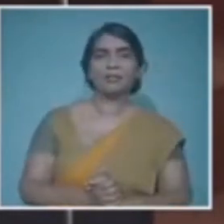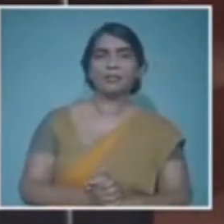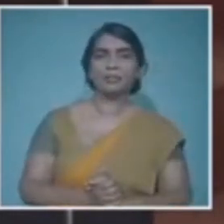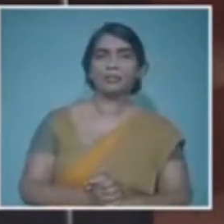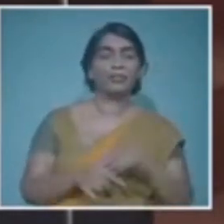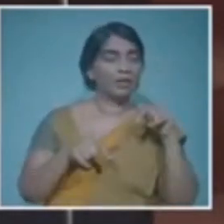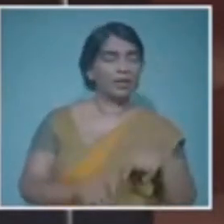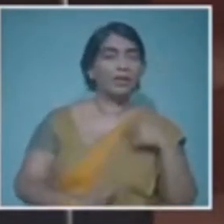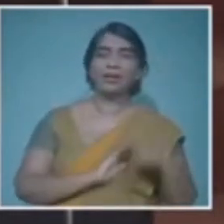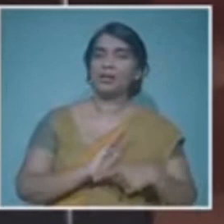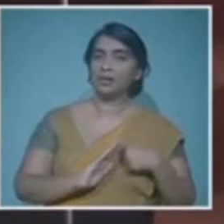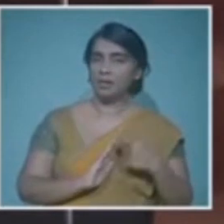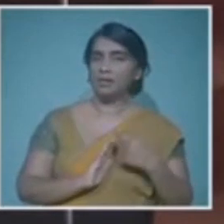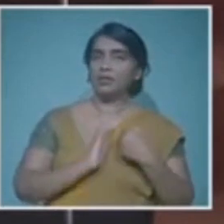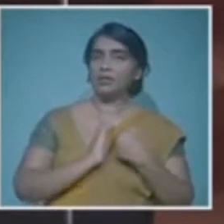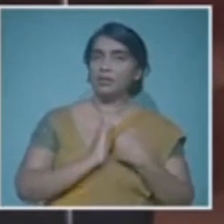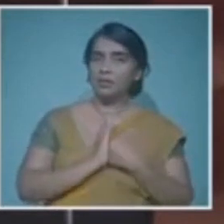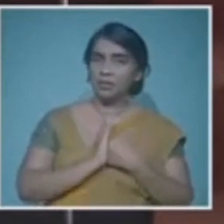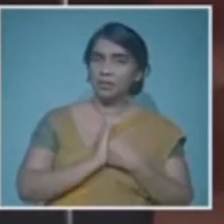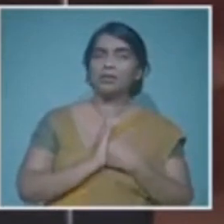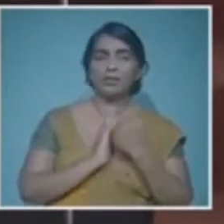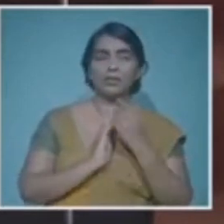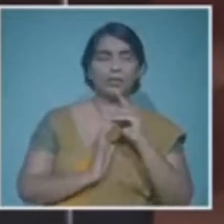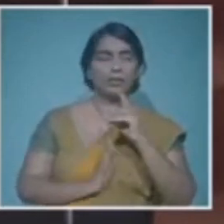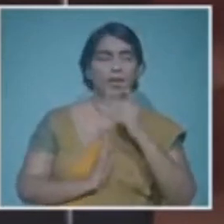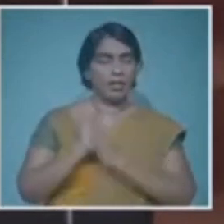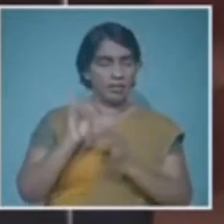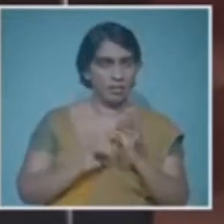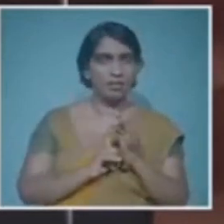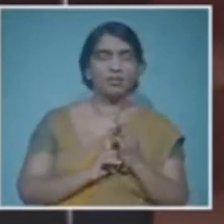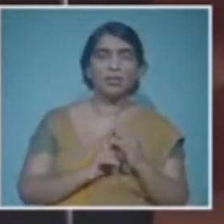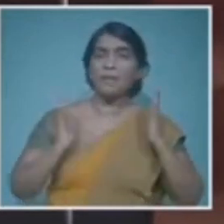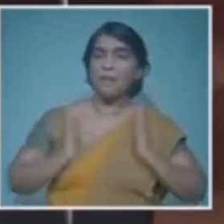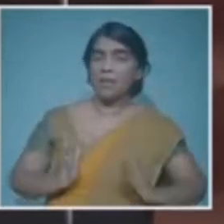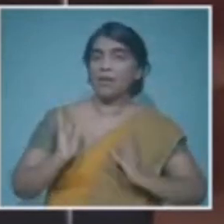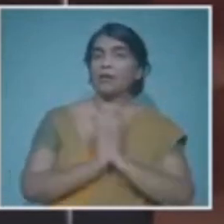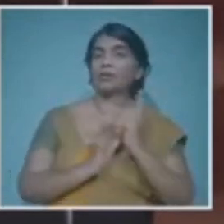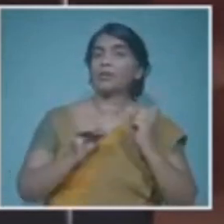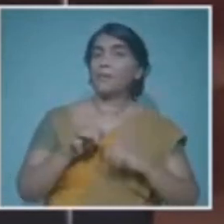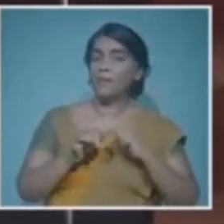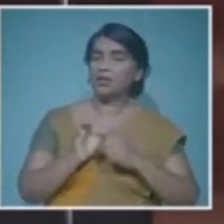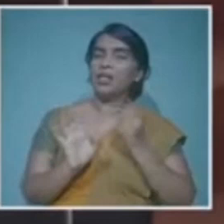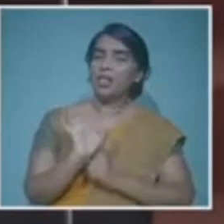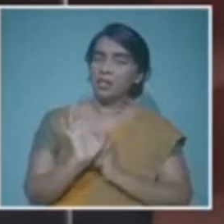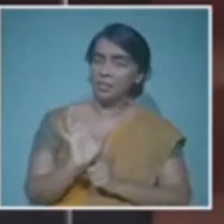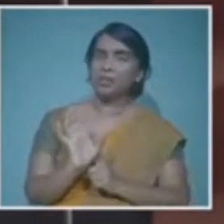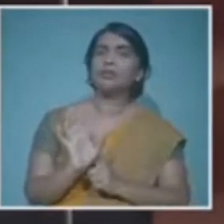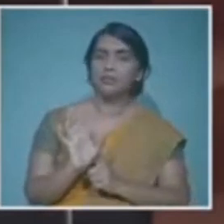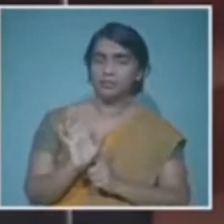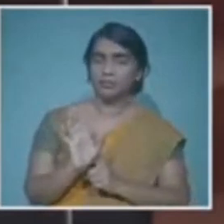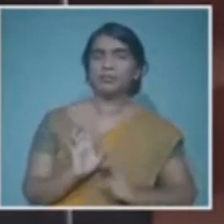දැන් අපේ රට ගරු කතා මන්ත්‍රීතුමනි මානව හිමිකම් ප්‍රශ්නේ හැමදාම අපිට තිබ්බා. ඒක